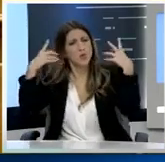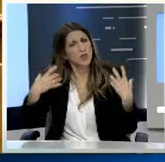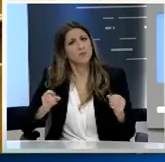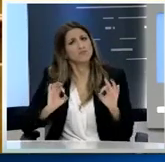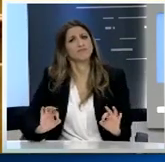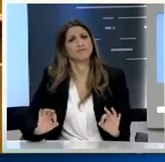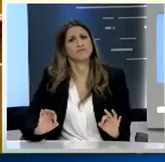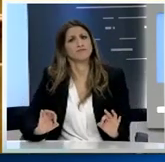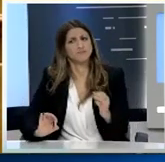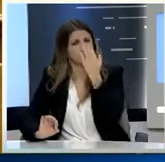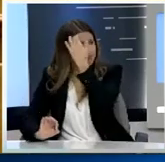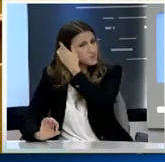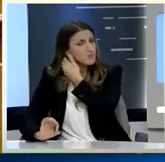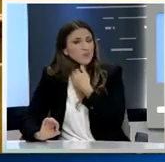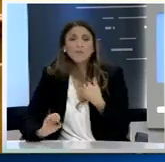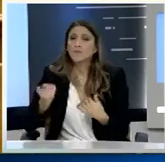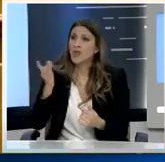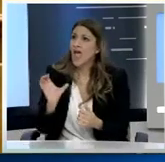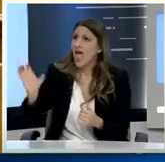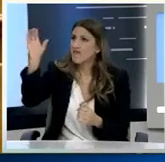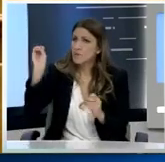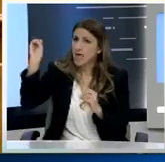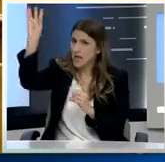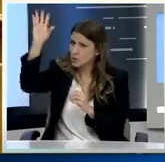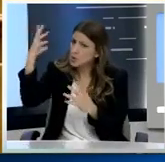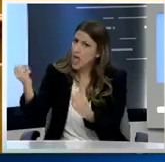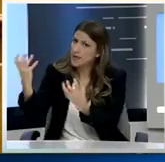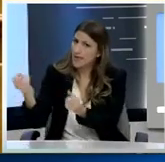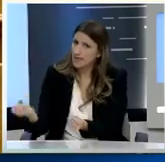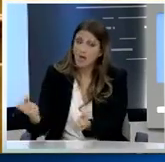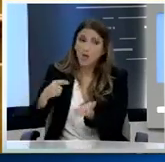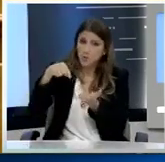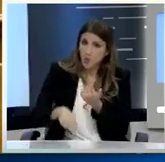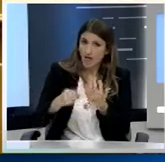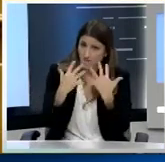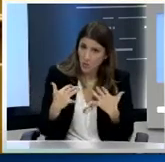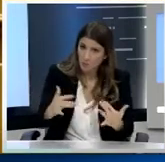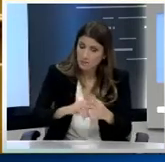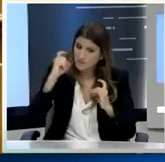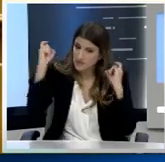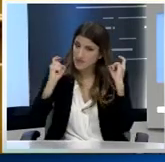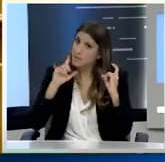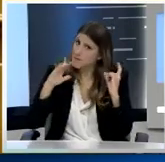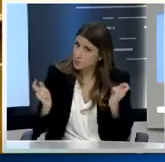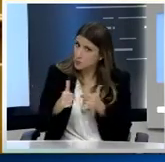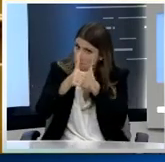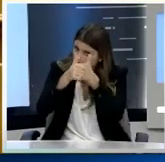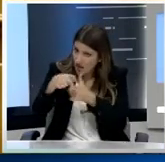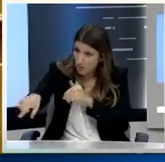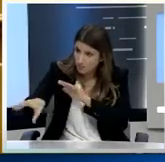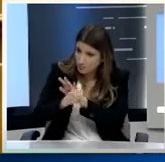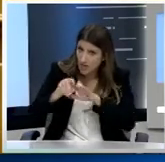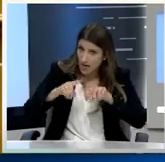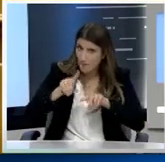δημοκρατίας. Γίνεται αλλού και προτείνω στο Προεδρείο της Βουλής να το σκεφτεί ως μέτρο και